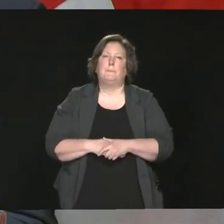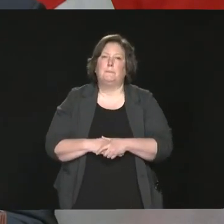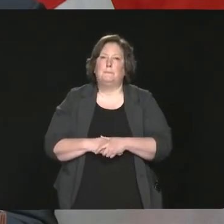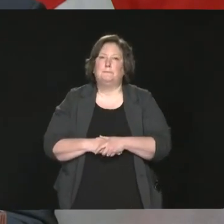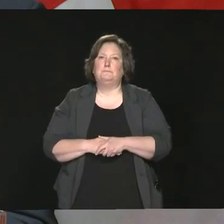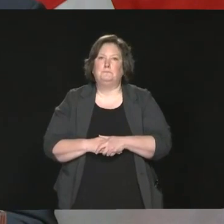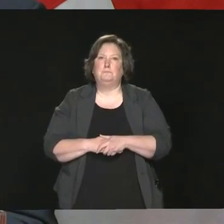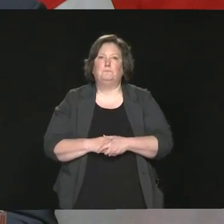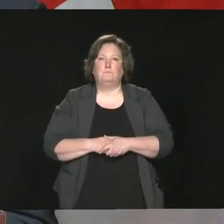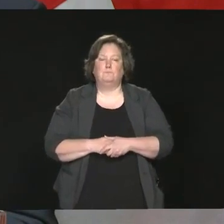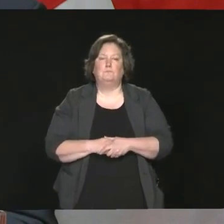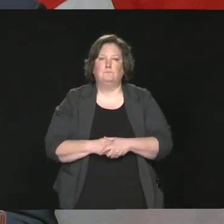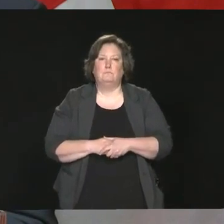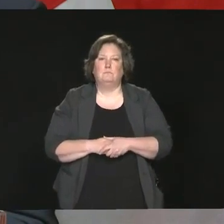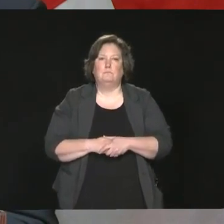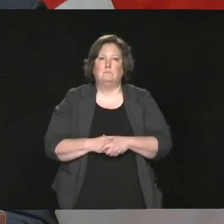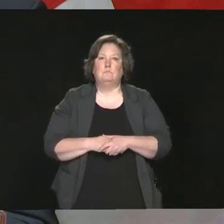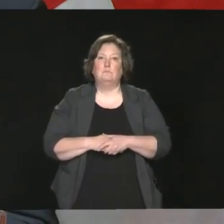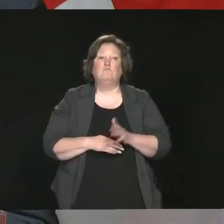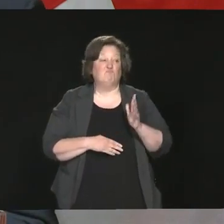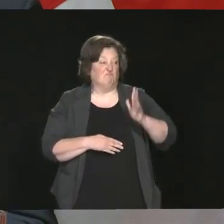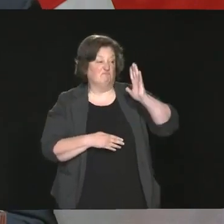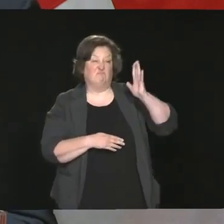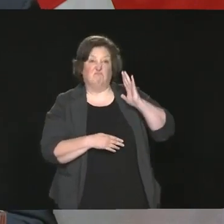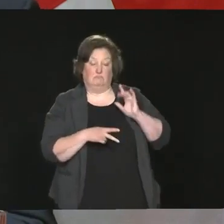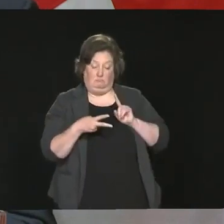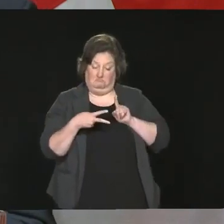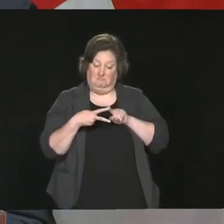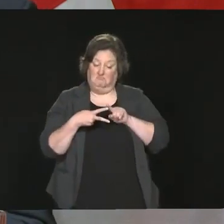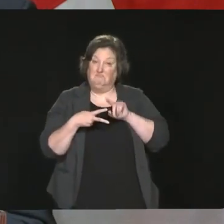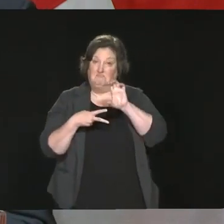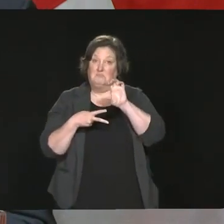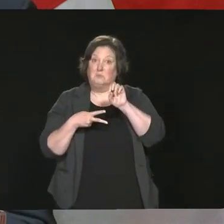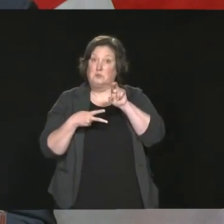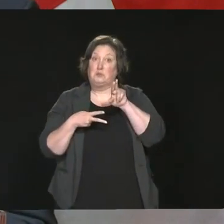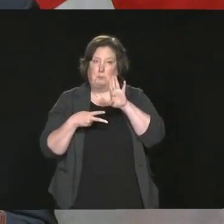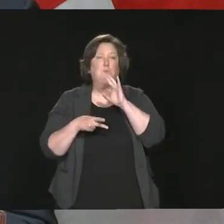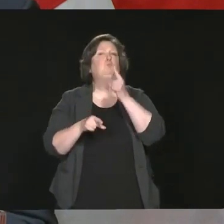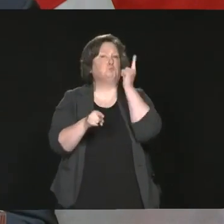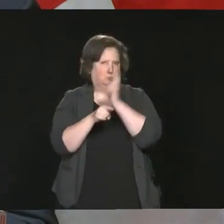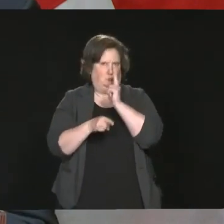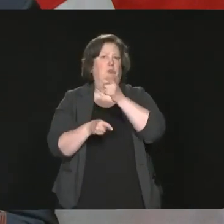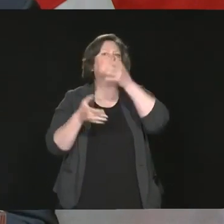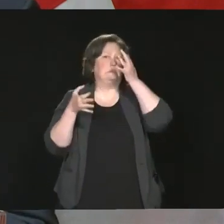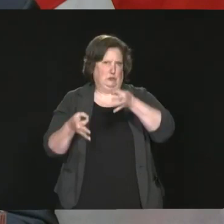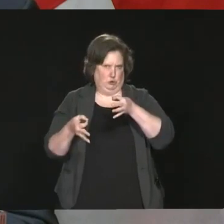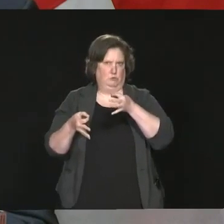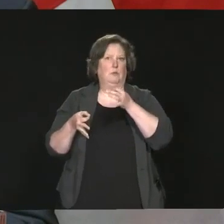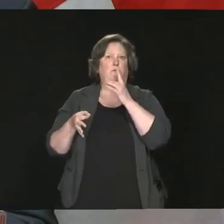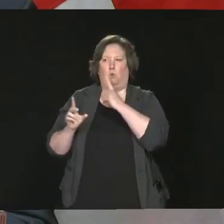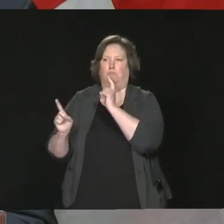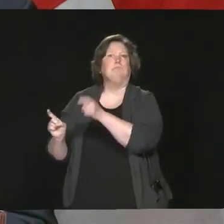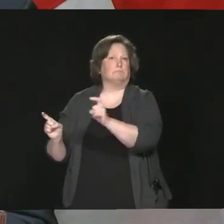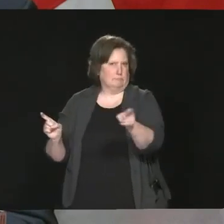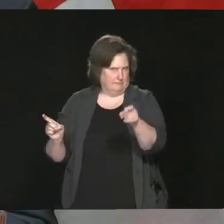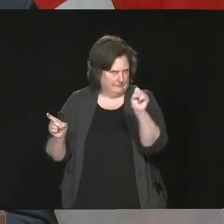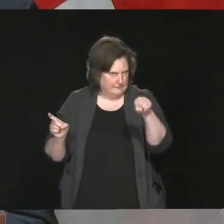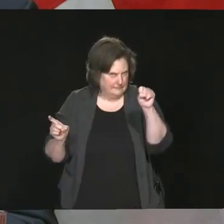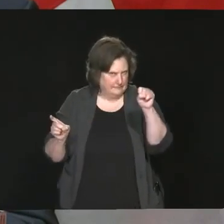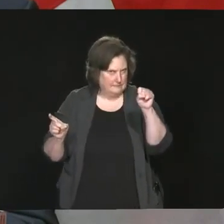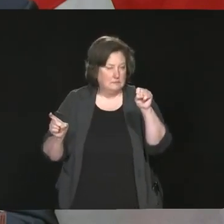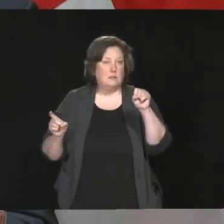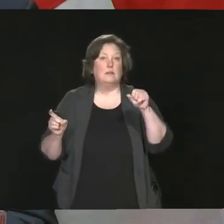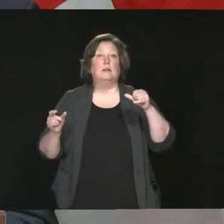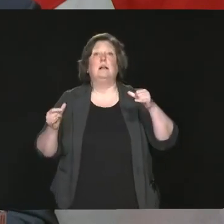contexte d'urgence du début de la crise, mais on s'aperçoit que maintenant, elle est de moins en moins utile et de moins en moins